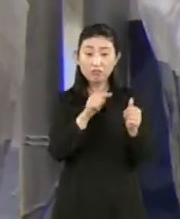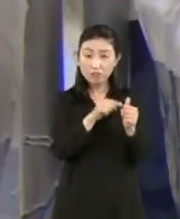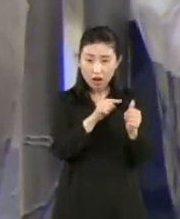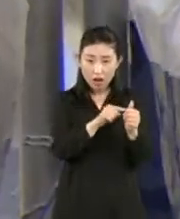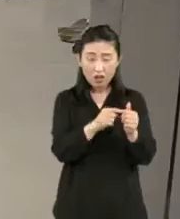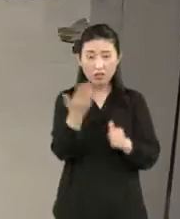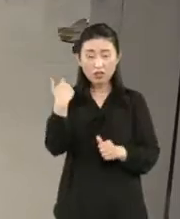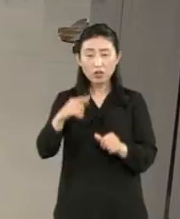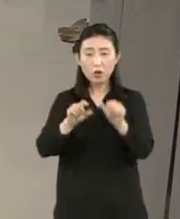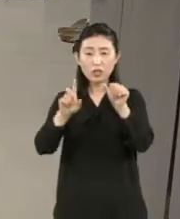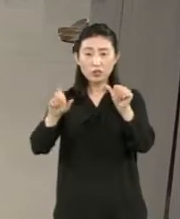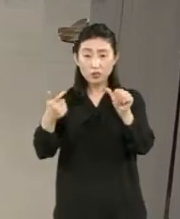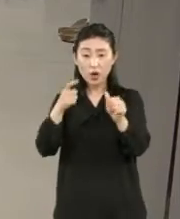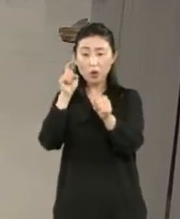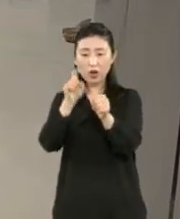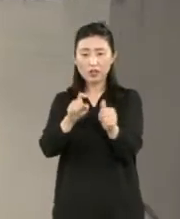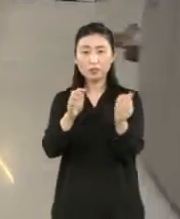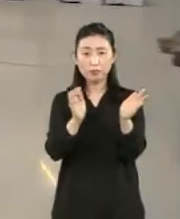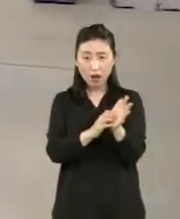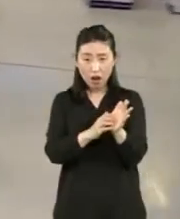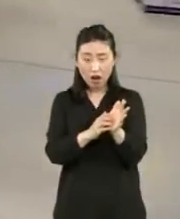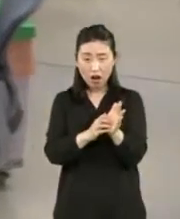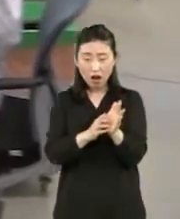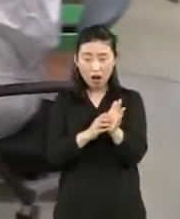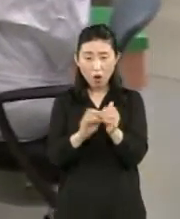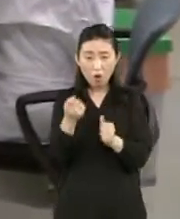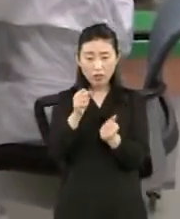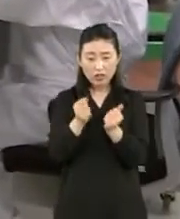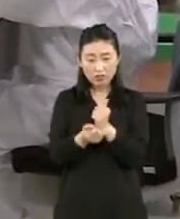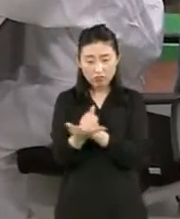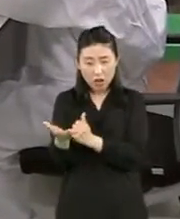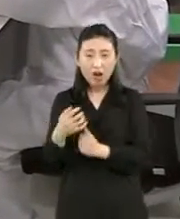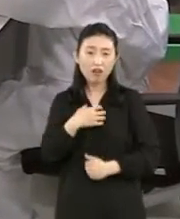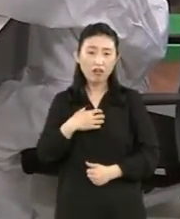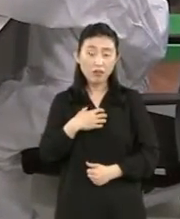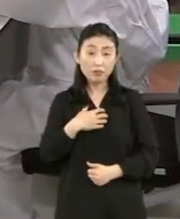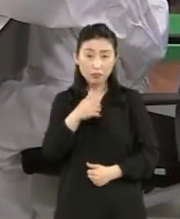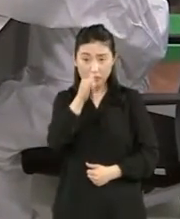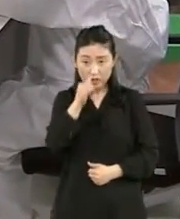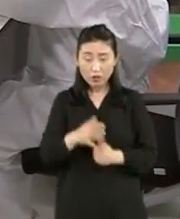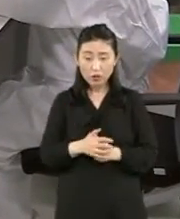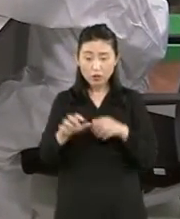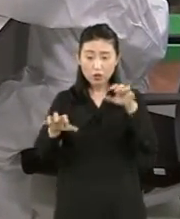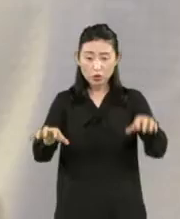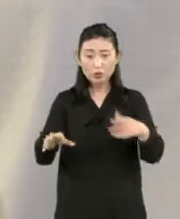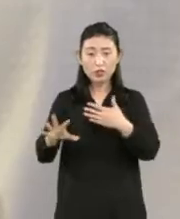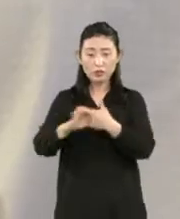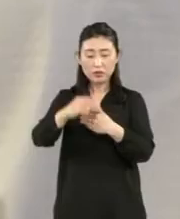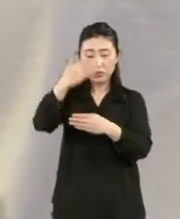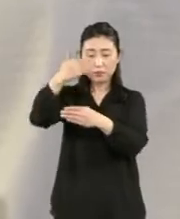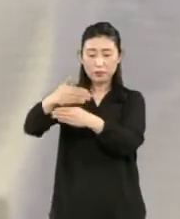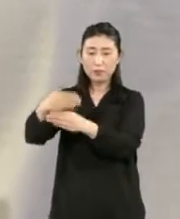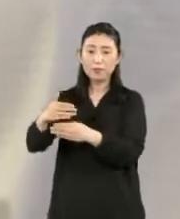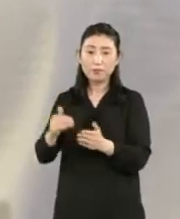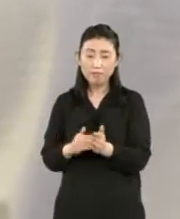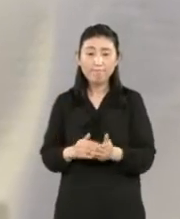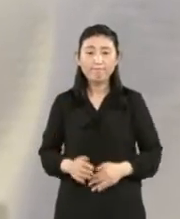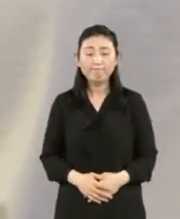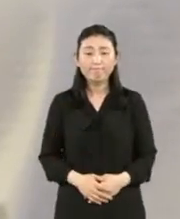A씨가 지난 16일 확진되면서 지역 연쇄 감염을 우려했고 두 온천탕은 임시 폐쇄됐습니다.